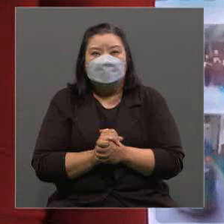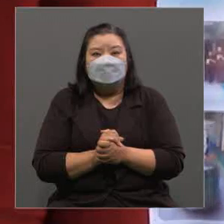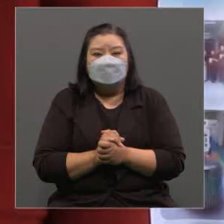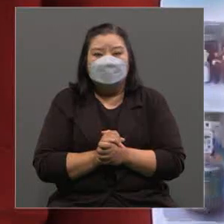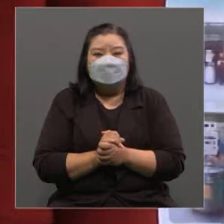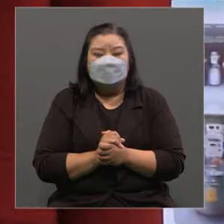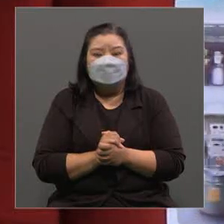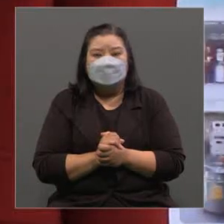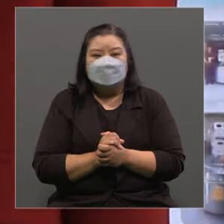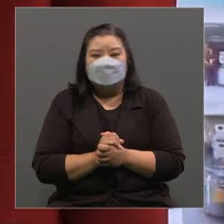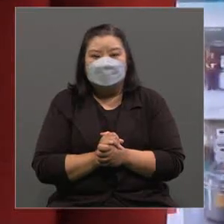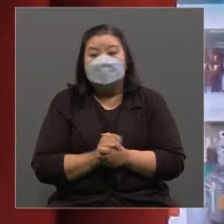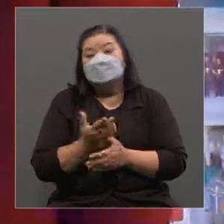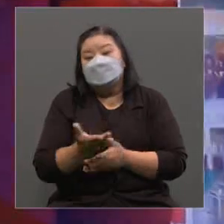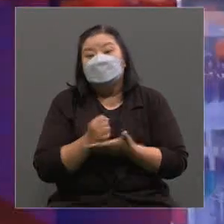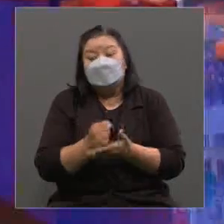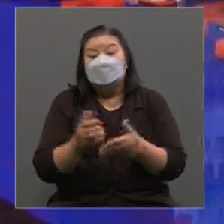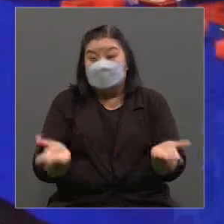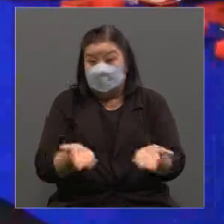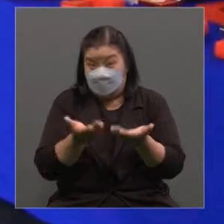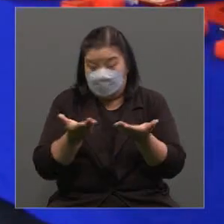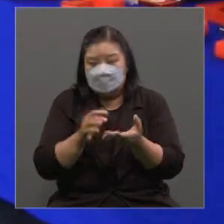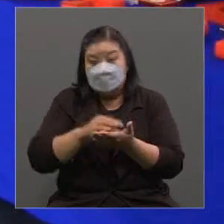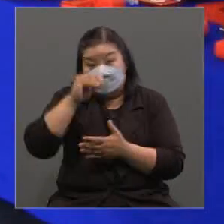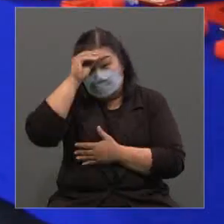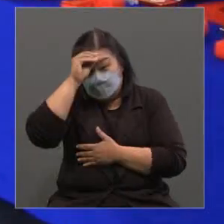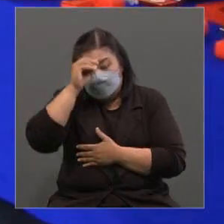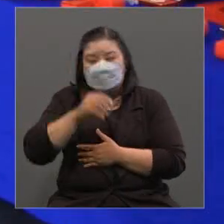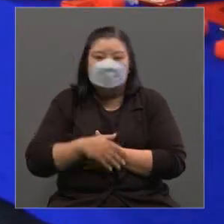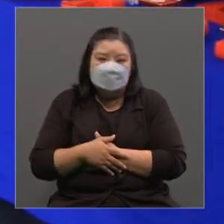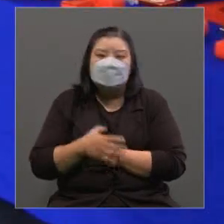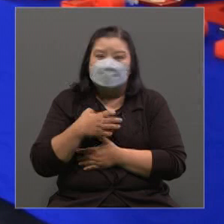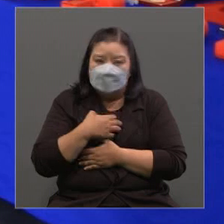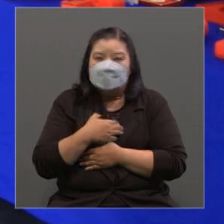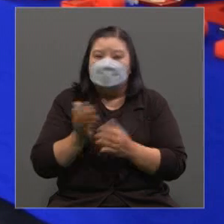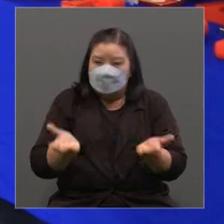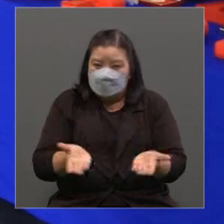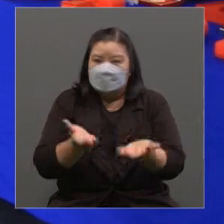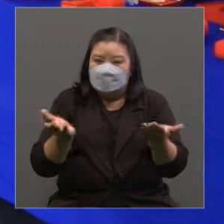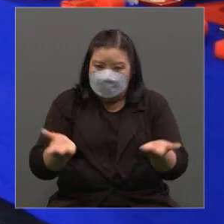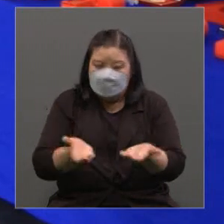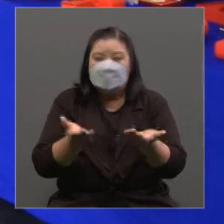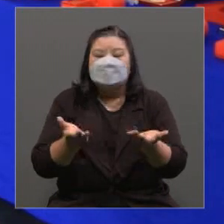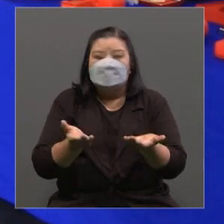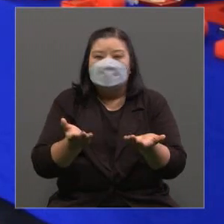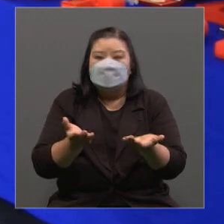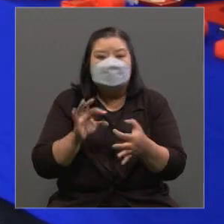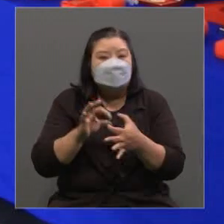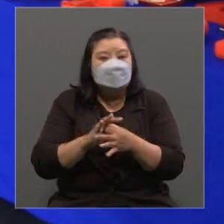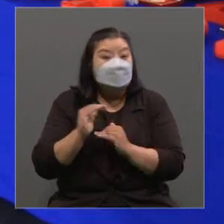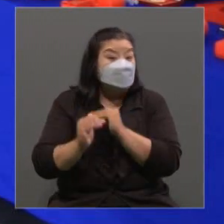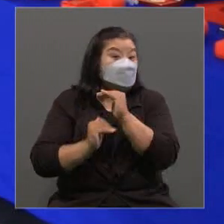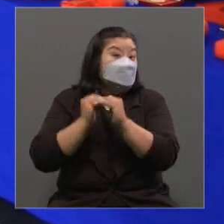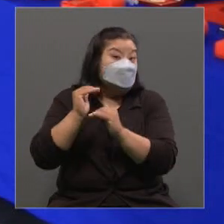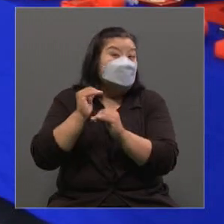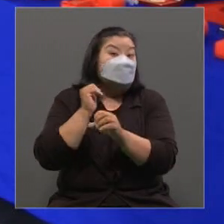สำหรับการส่งเสริมทิศทางในการส่งเสริมนักเรียนนักศึกษาให้เดินหน้าในรูปแบบของการ